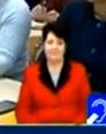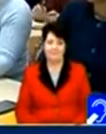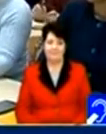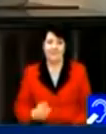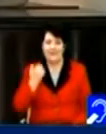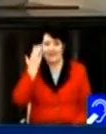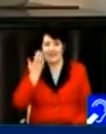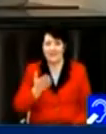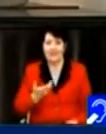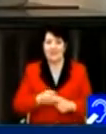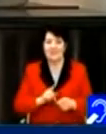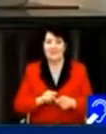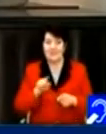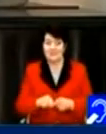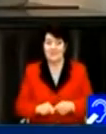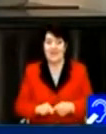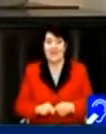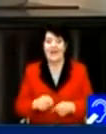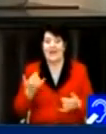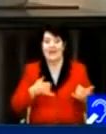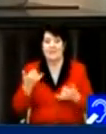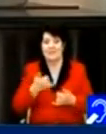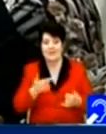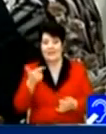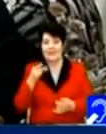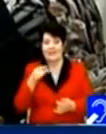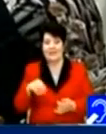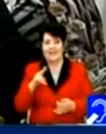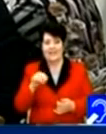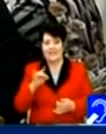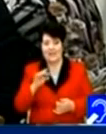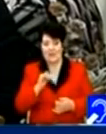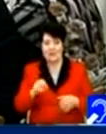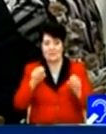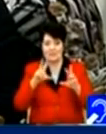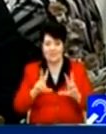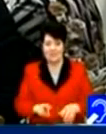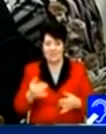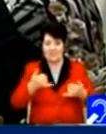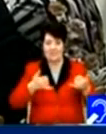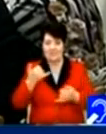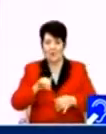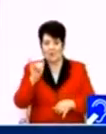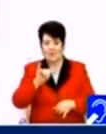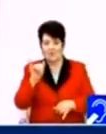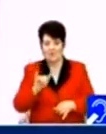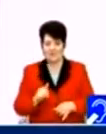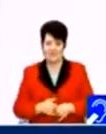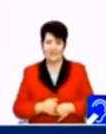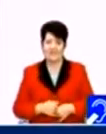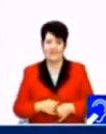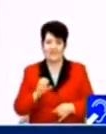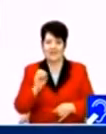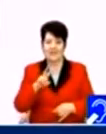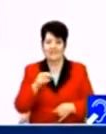Ideea de a înființa acest laborator îi aparține Julietei Grădinaru, specialist în formarea laboranților chimiști la Universitatea din Neuchâtel din